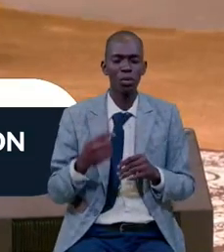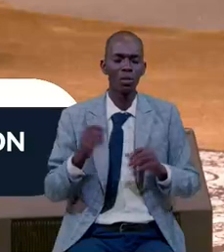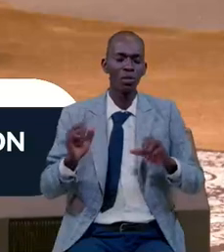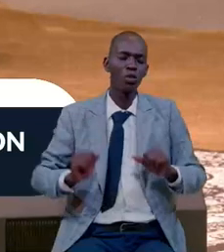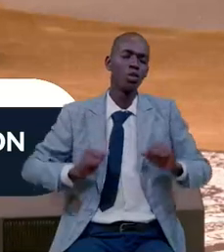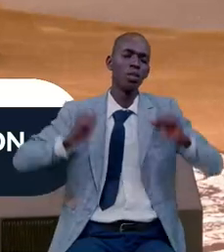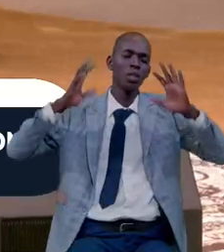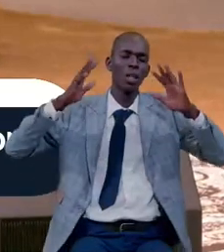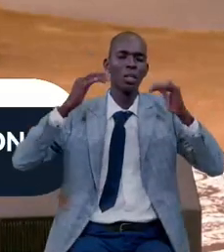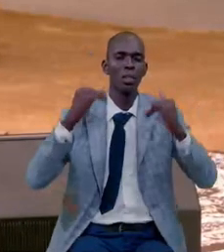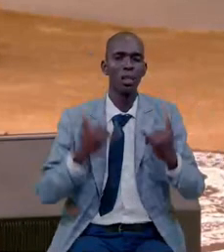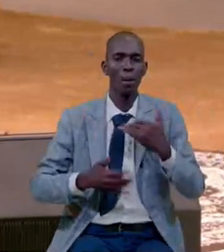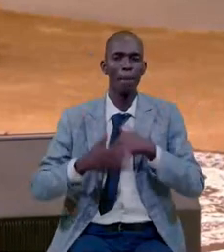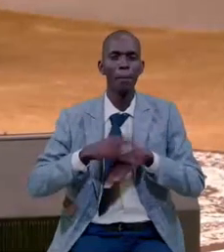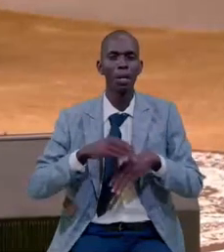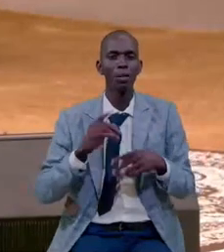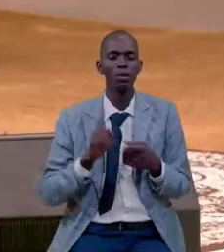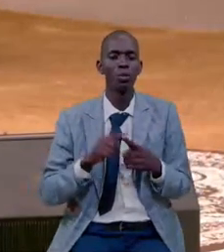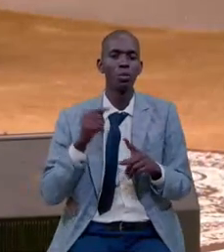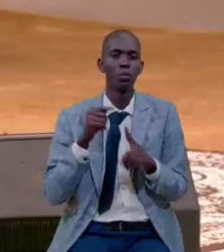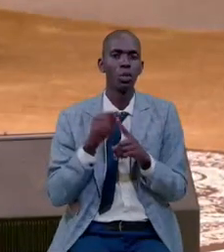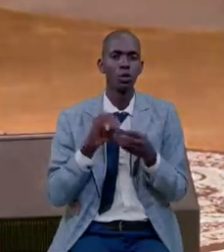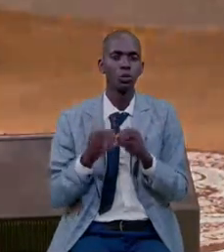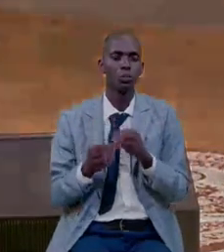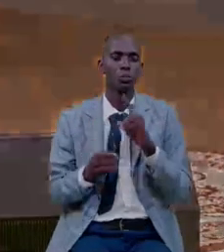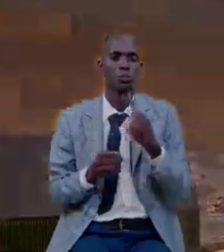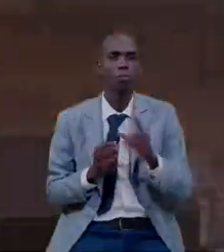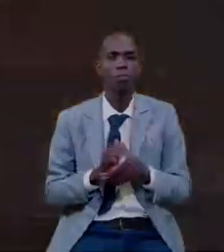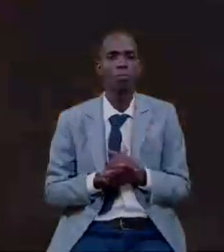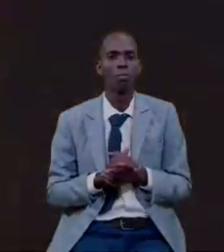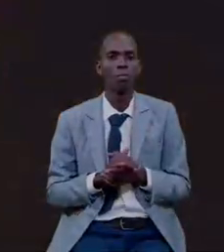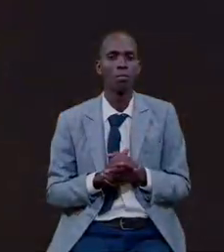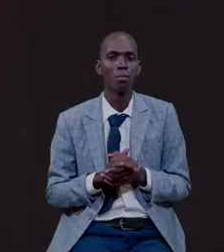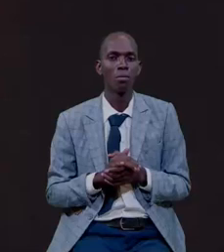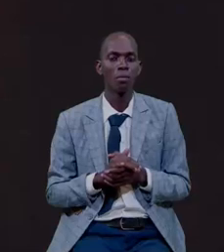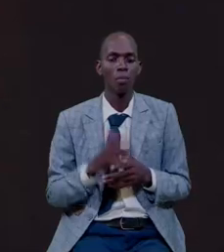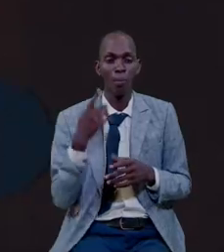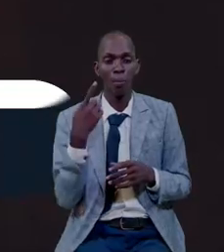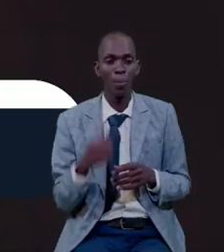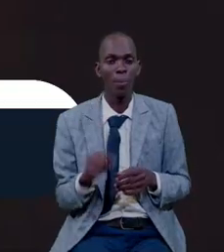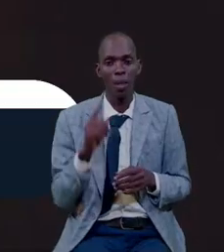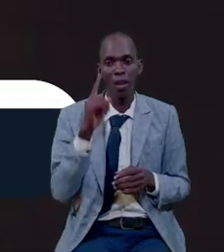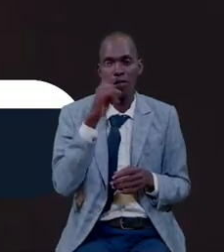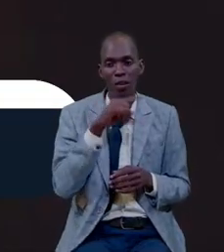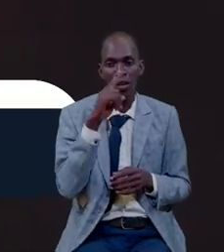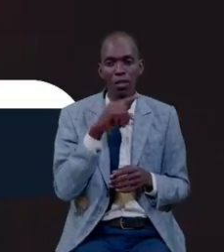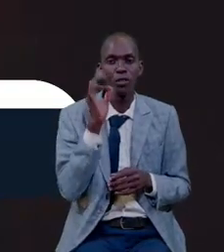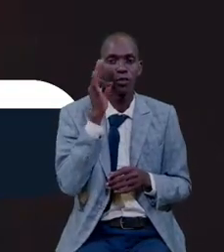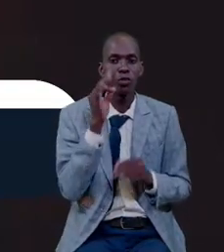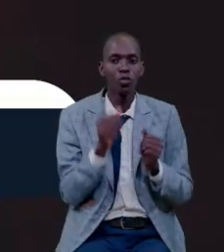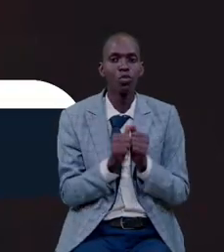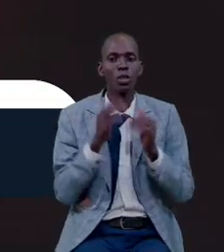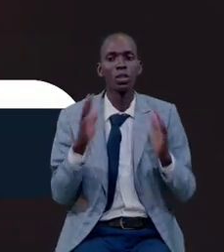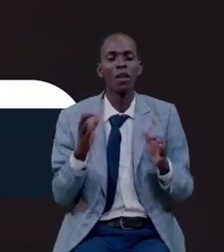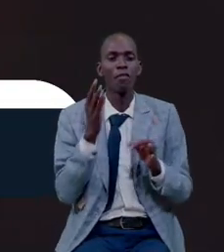de soumission ou d'abandon qu'ils doivent manifester. Numéro 1, nous allons voir le fruit